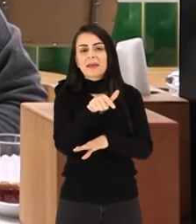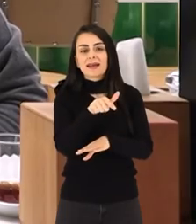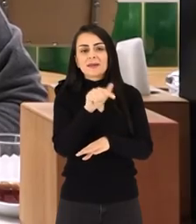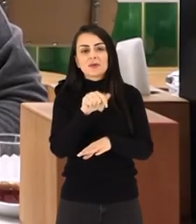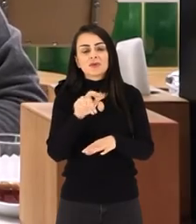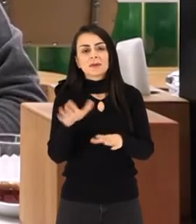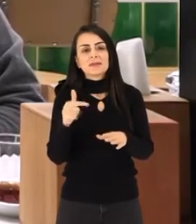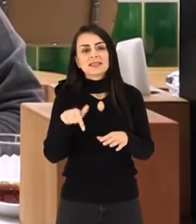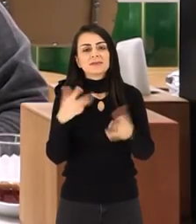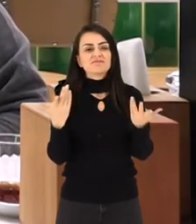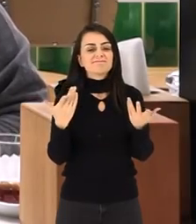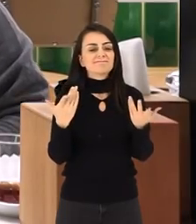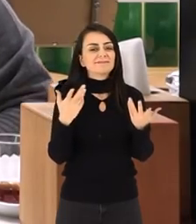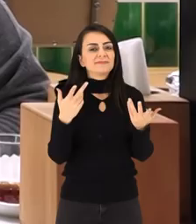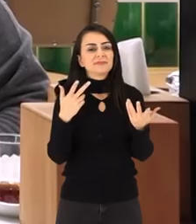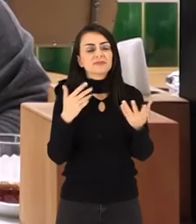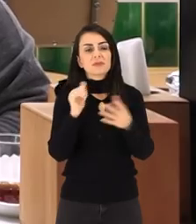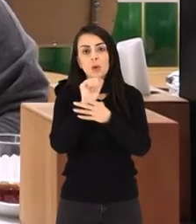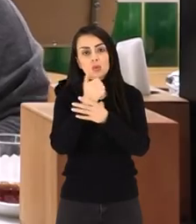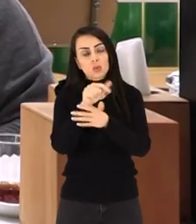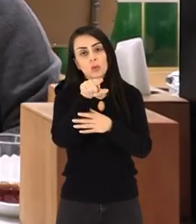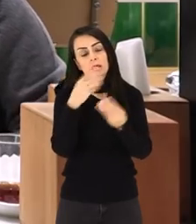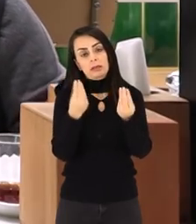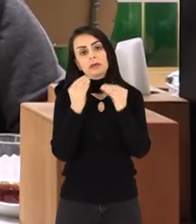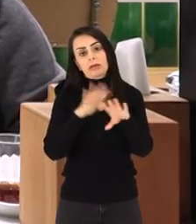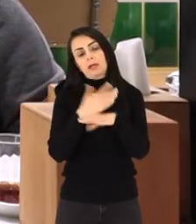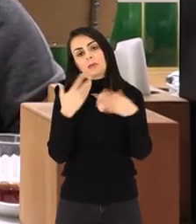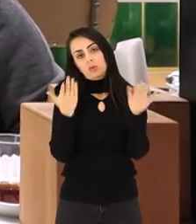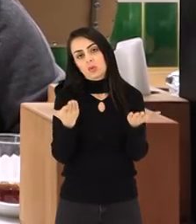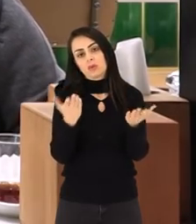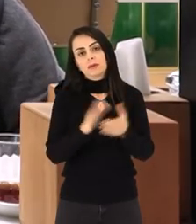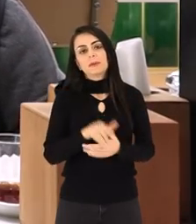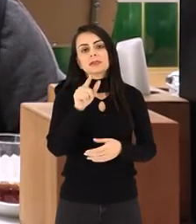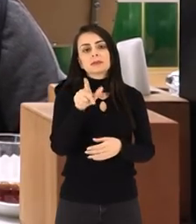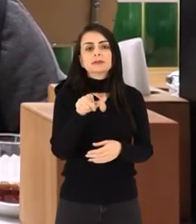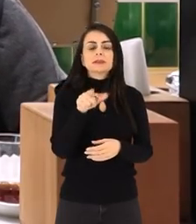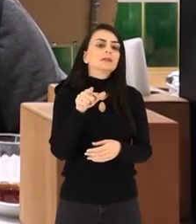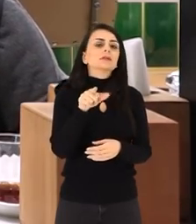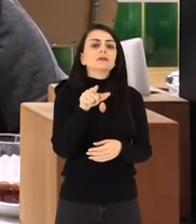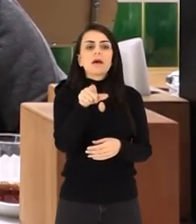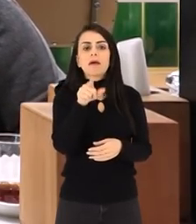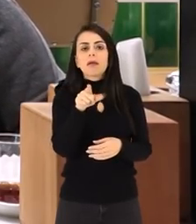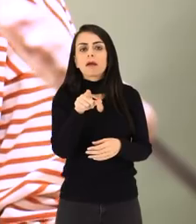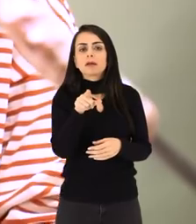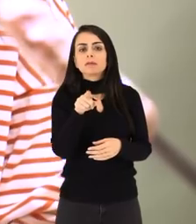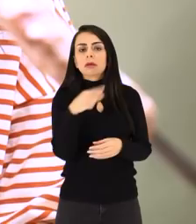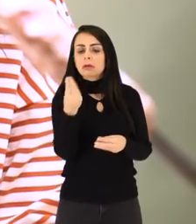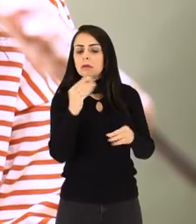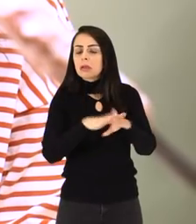Okay. Onu bu şekilde yapıyor. Ya bizim dükkanımızın tarzı buna yani. Ustalar bunu tabii daha iyi yapıyorlar da. He. Ama seninki benimkinden daha iyi oldu